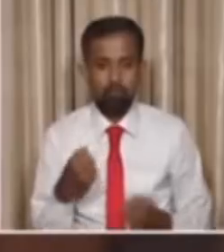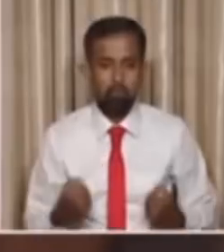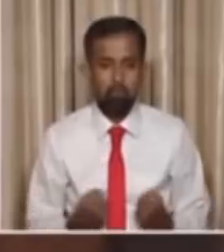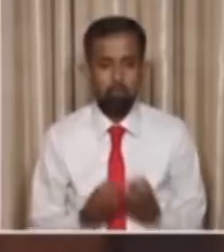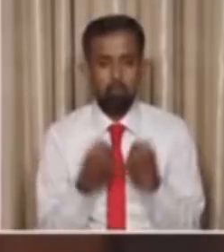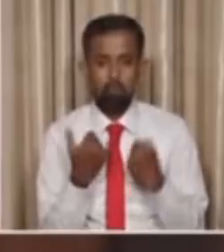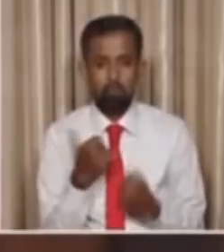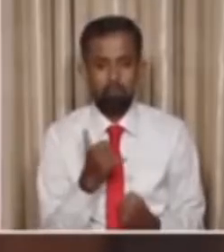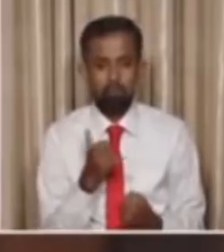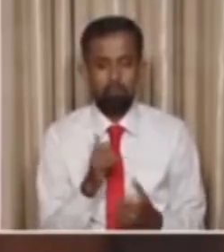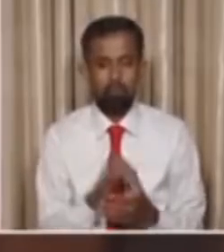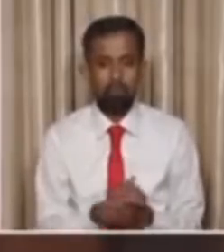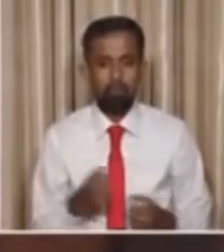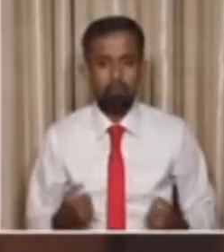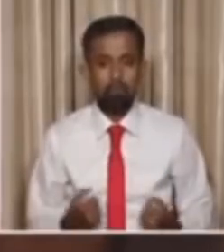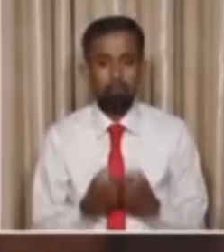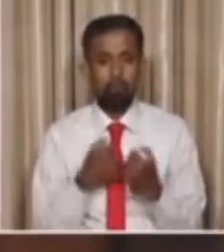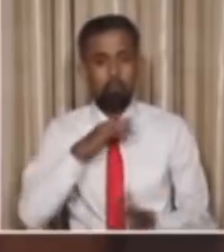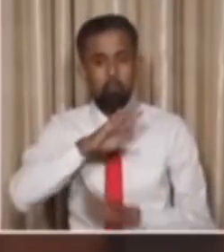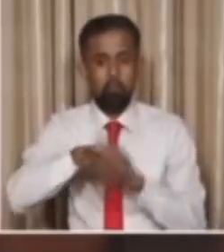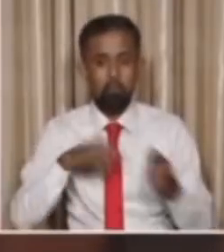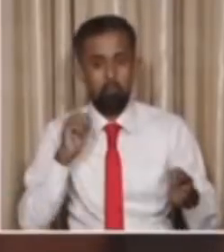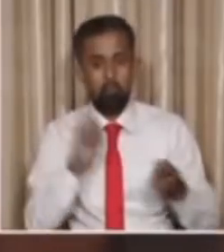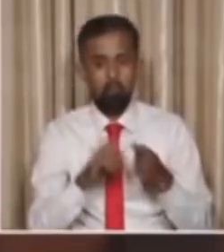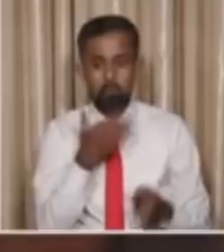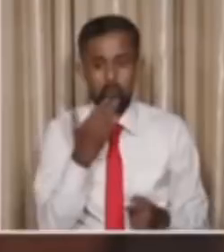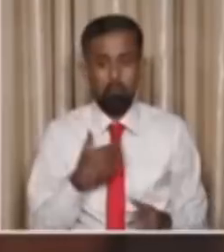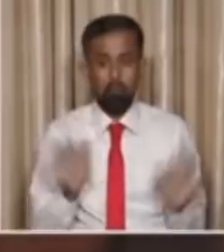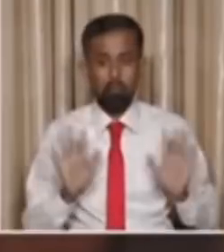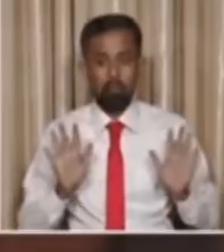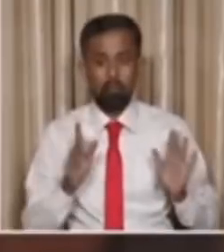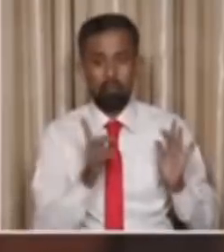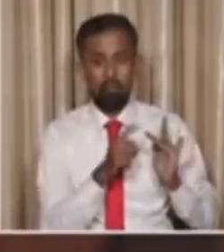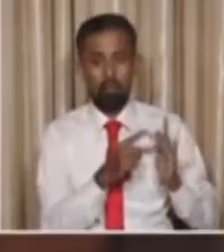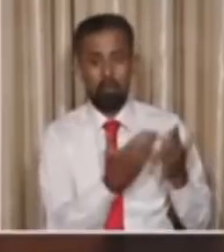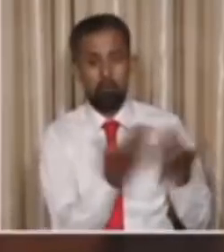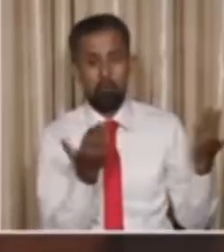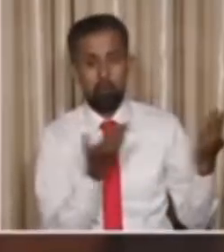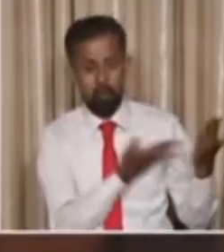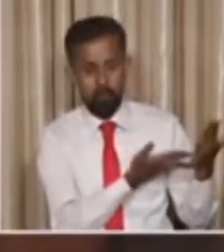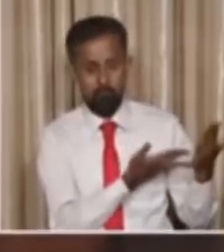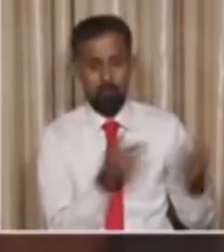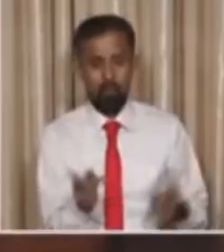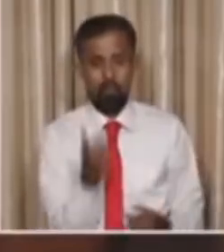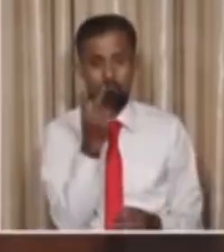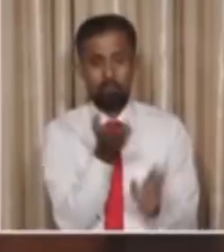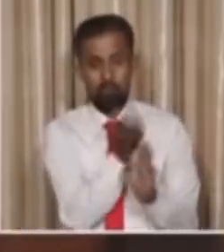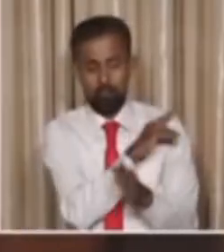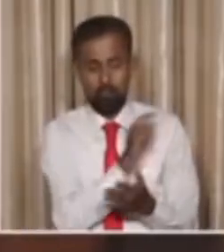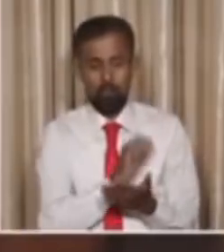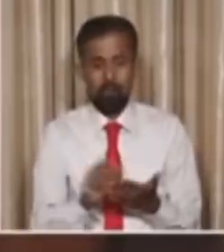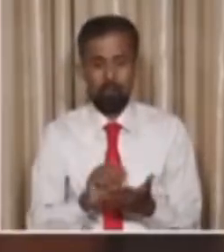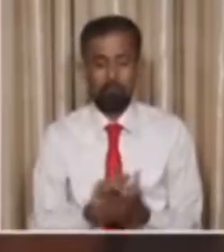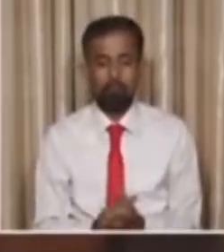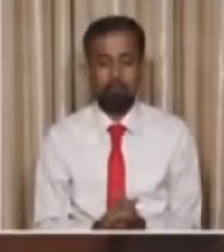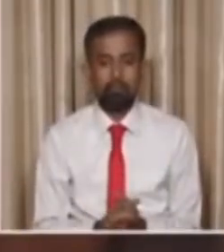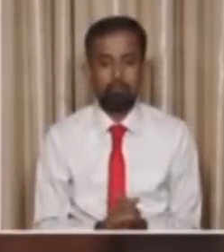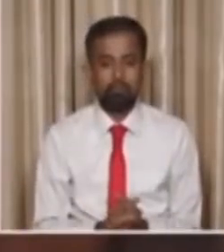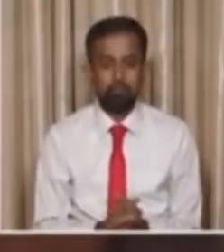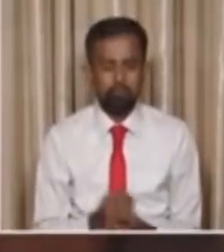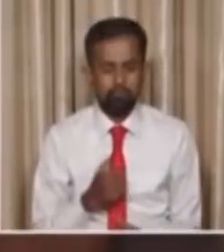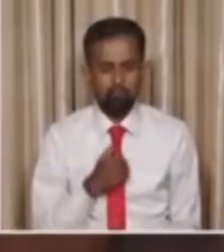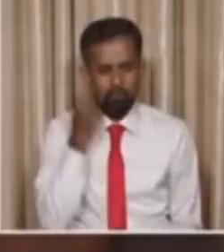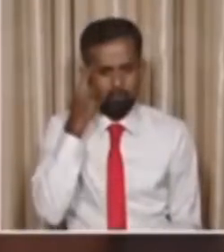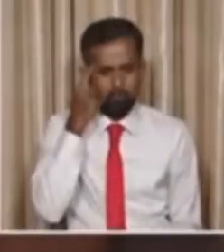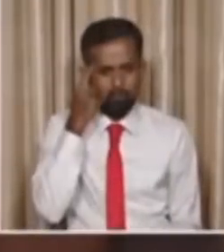බෞද්ධ කලබලයක් කොලහලයක් ඇති වෙන්න පුළුවන් මම නෙවෙයි කියන්නේ ද අයිලන්ඩ් පුවත්පතේ තියෙන දවස් දෙකකට කලින් දීපු ආර්ගෙ. ඉතින් මේක ඉතාමත්ම මං